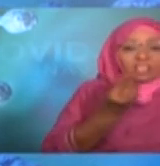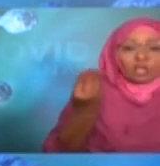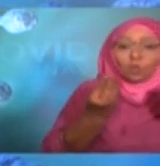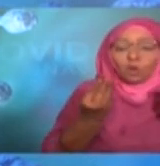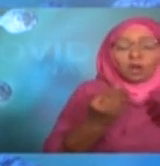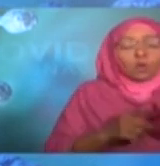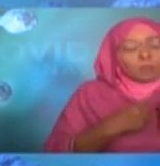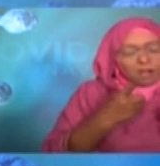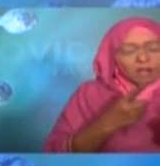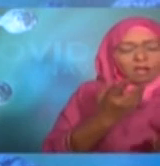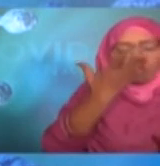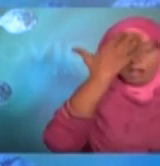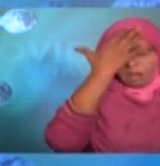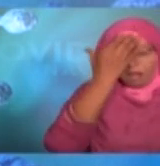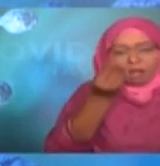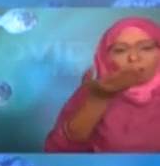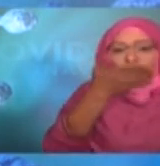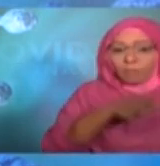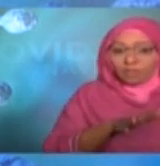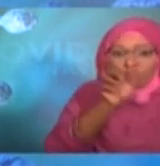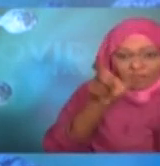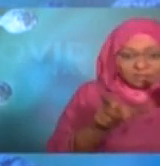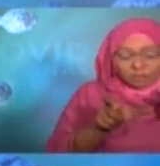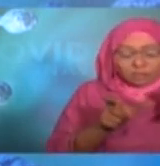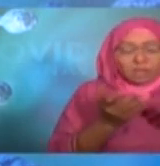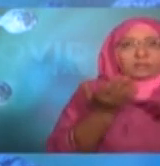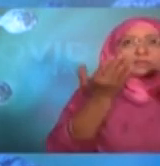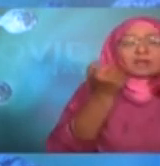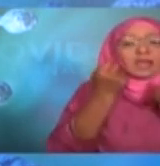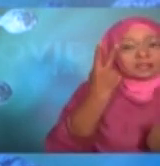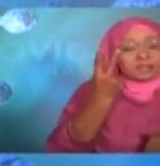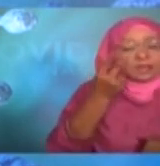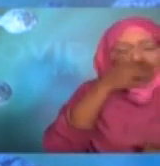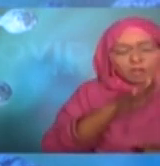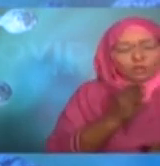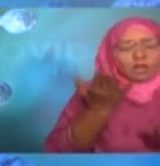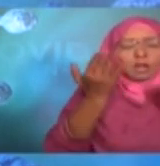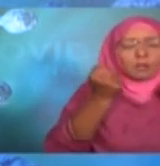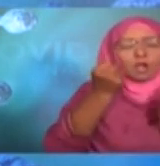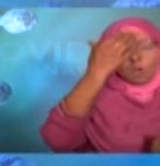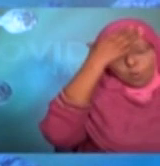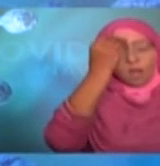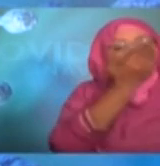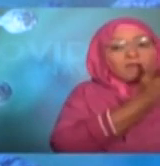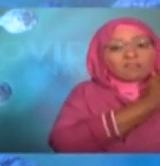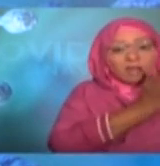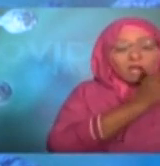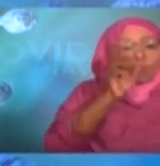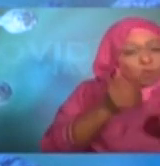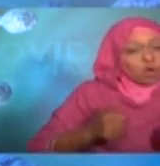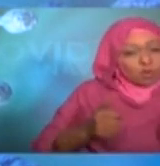أخرى نترحم على الفقيدين، نسأل الله لهم الرحمة والمغفرة، ونتقدم إلى أسرتيهما